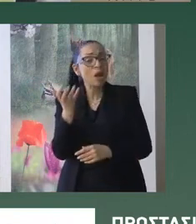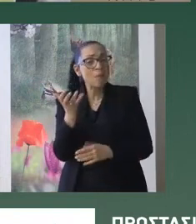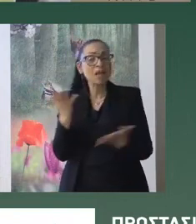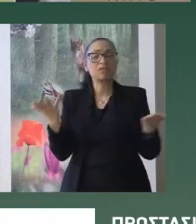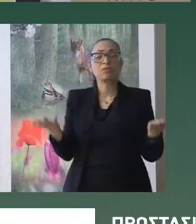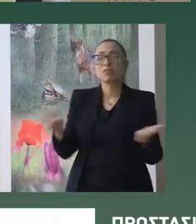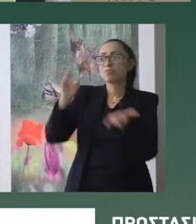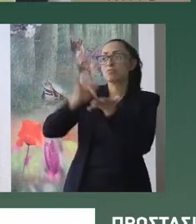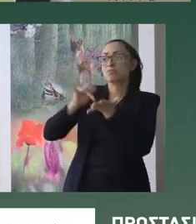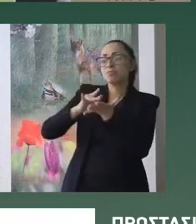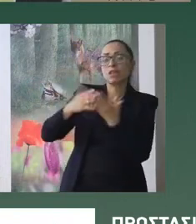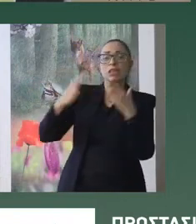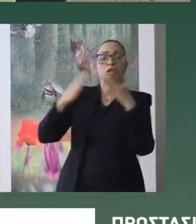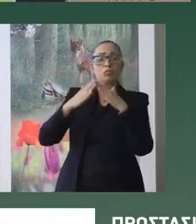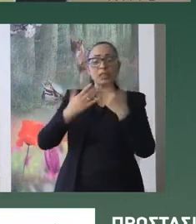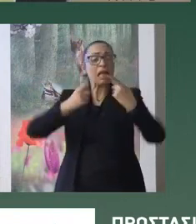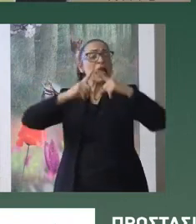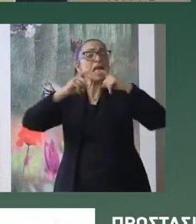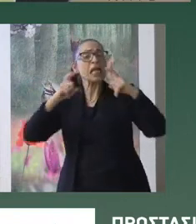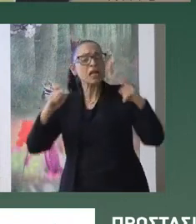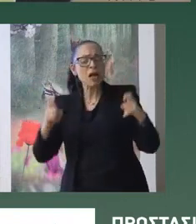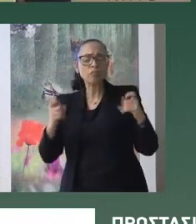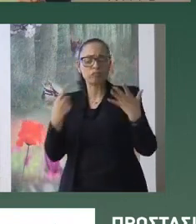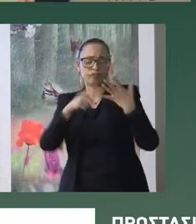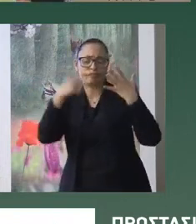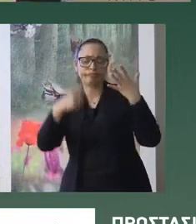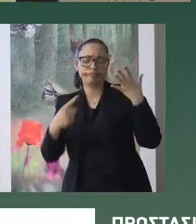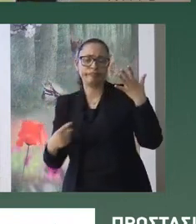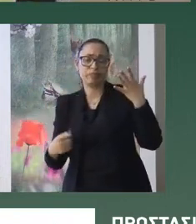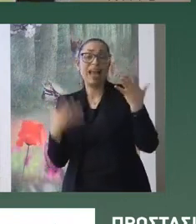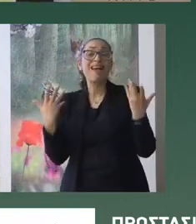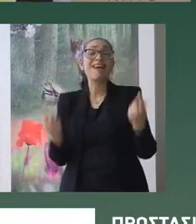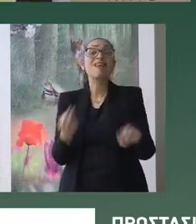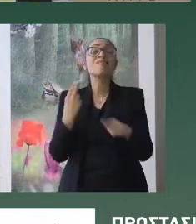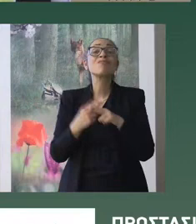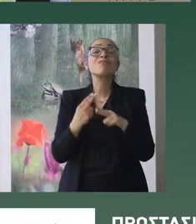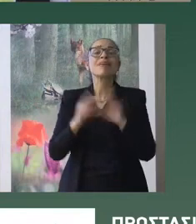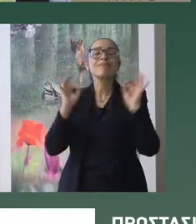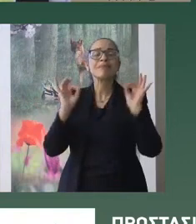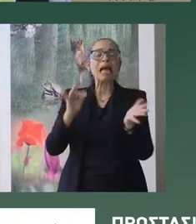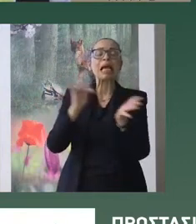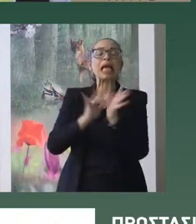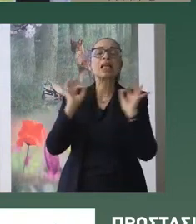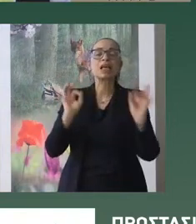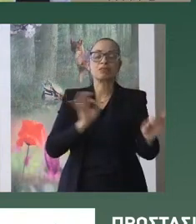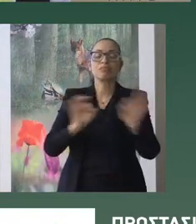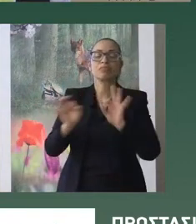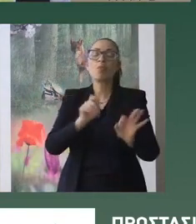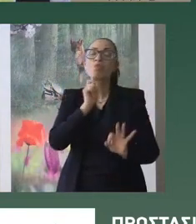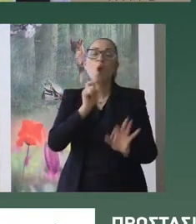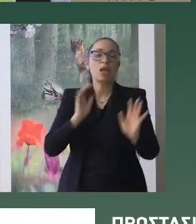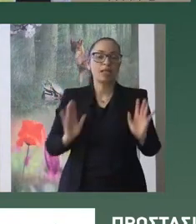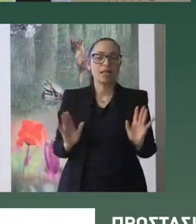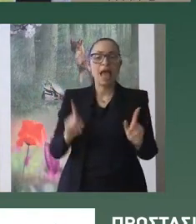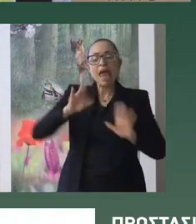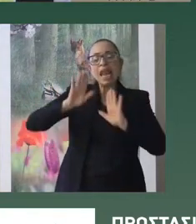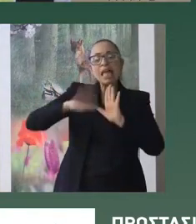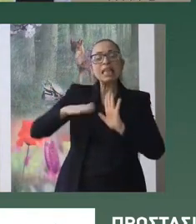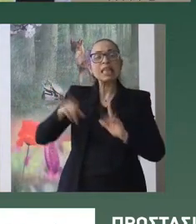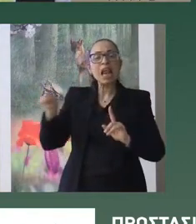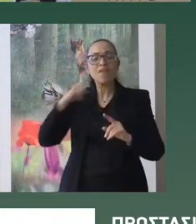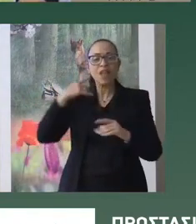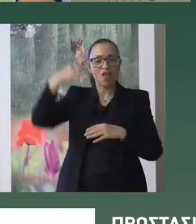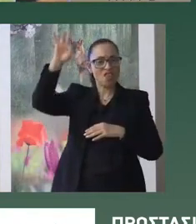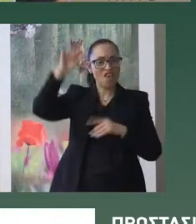από μια κεντρική πηγή, από τα υλικά και από όλα τα άλλα πράγματα. Άρα λοιπόν έχει σημασία και η κεντρική πολιτική. Και αυτό είναι